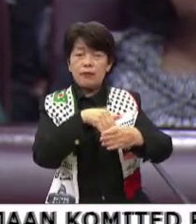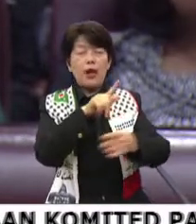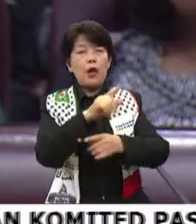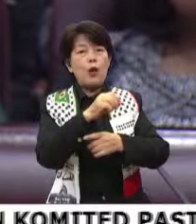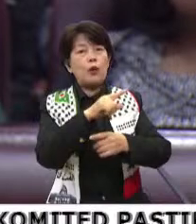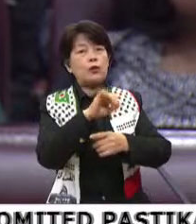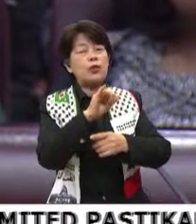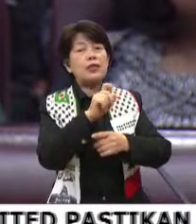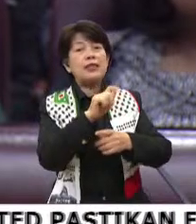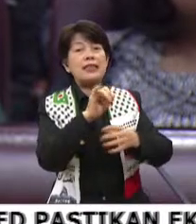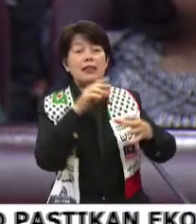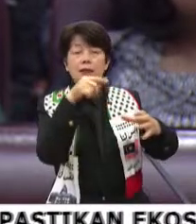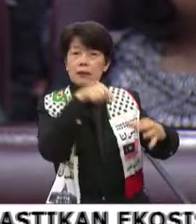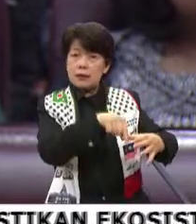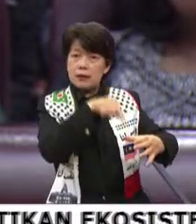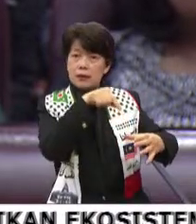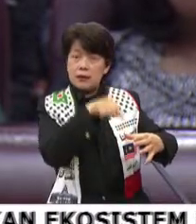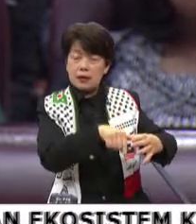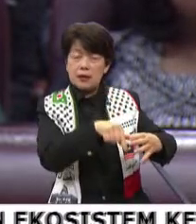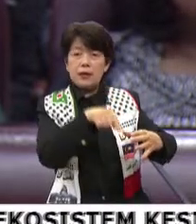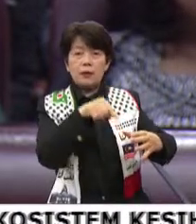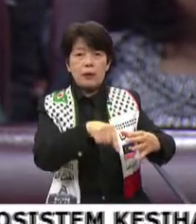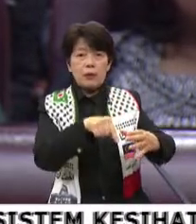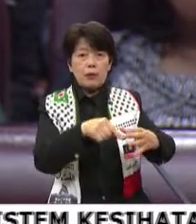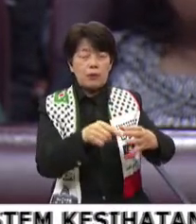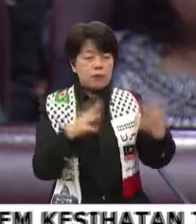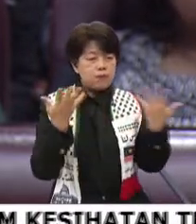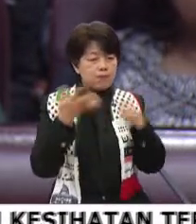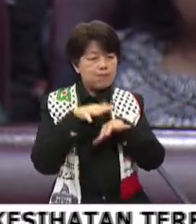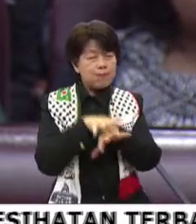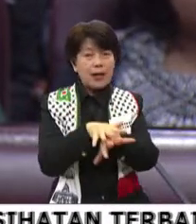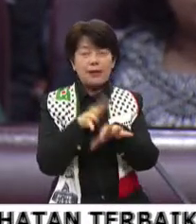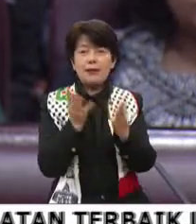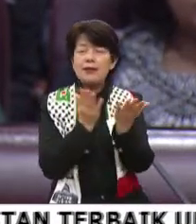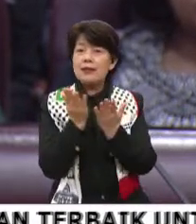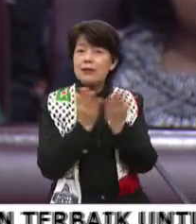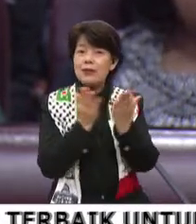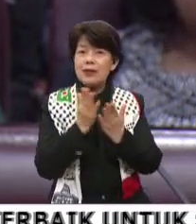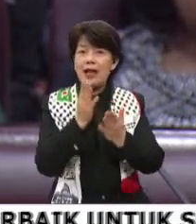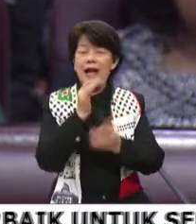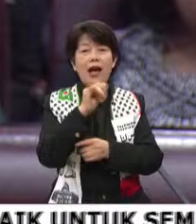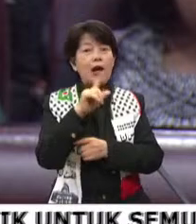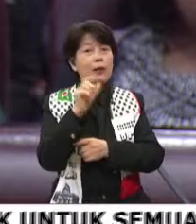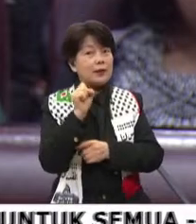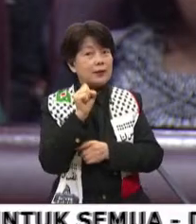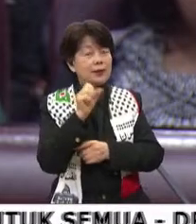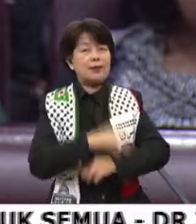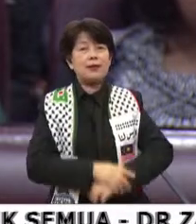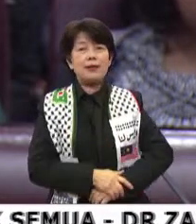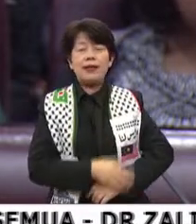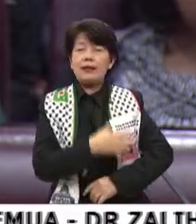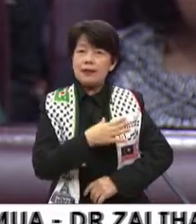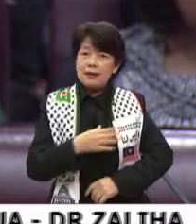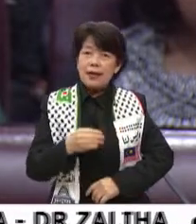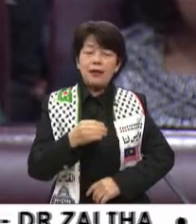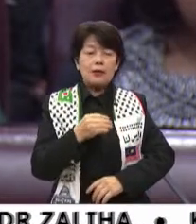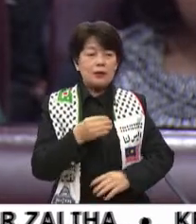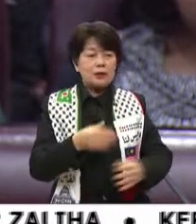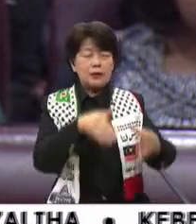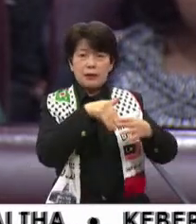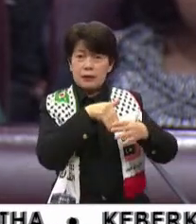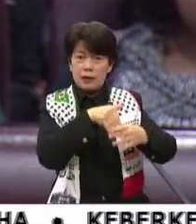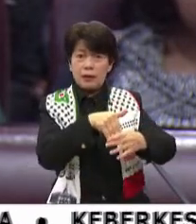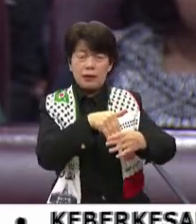bersepadu ataupun dengan izin integrated Logistic Services ils insentif ini